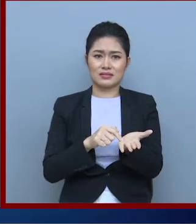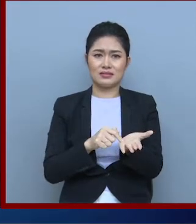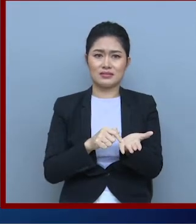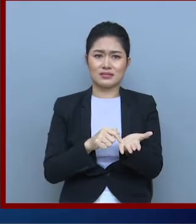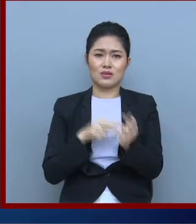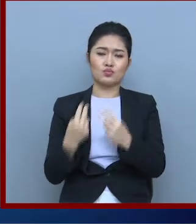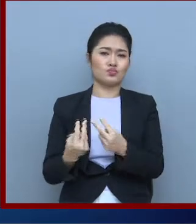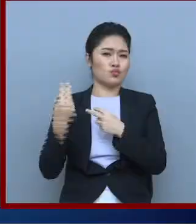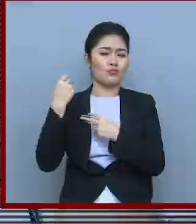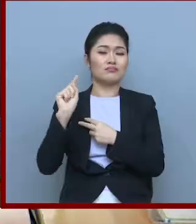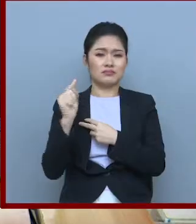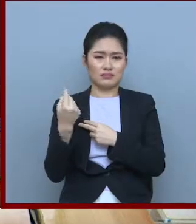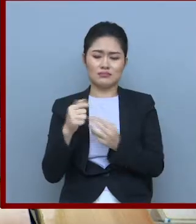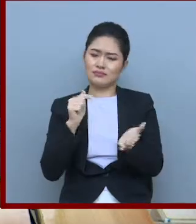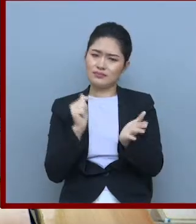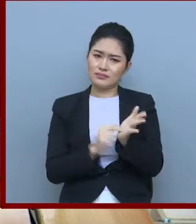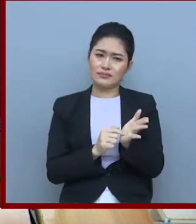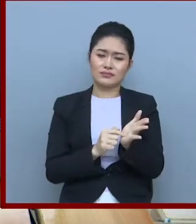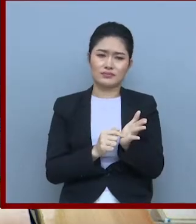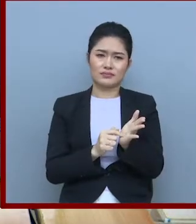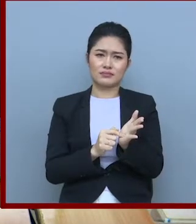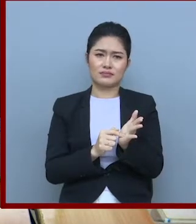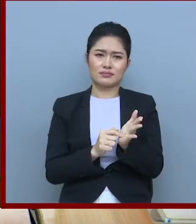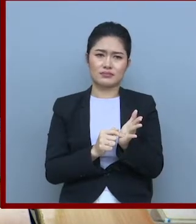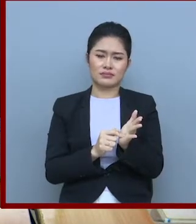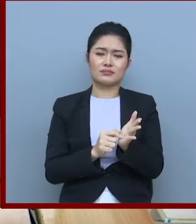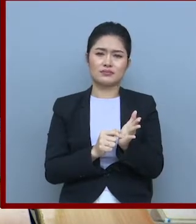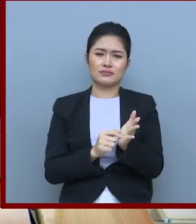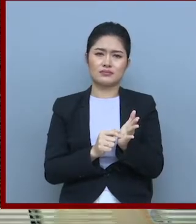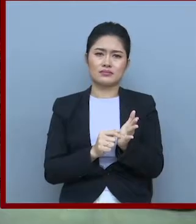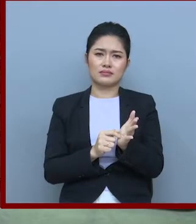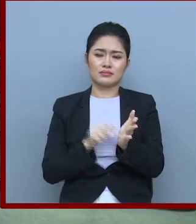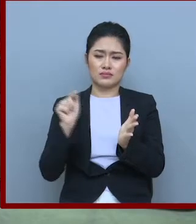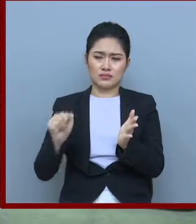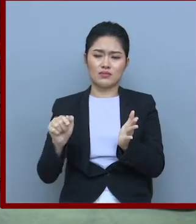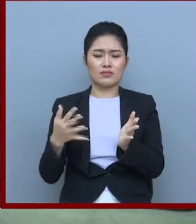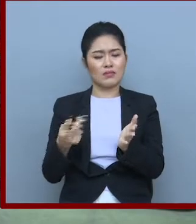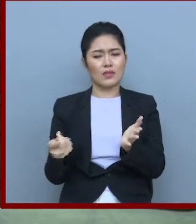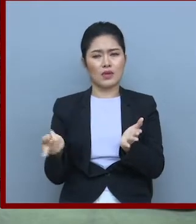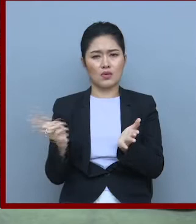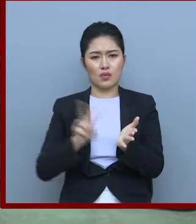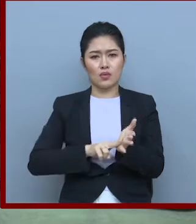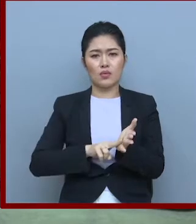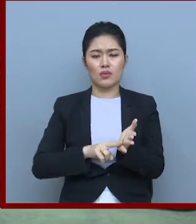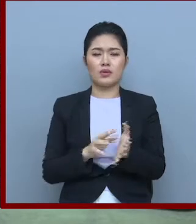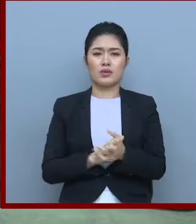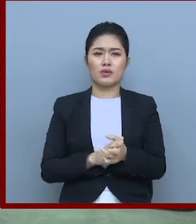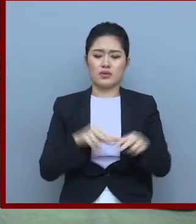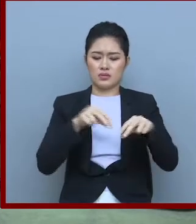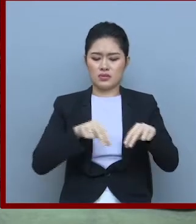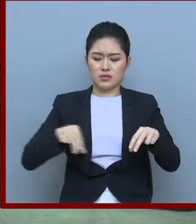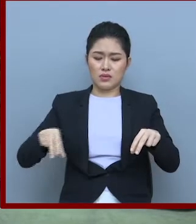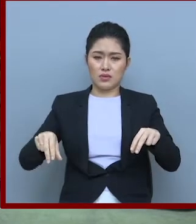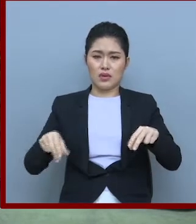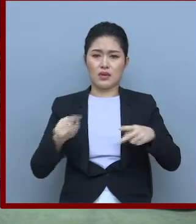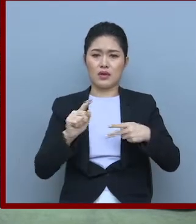ครับแล้วก็มีสวิตช์สำหรับแฟลชนะครับเฟิร์มแวร์เข้าไปนะครับคือตัวนี้นะครับและมีขาอน